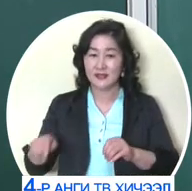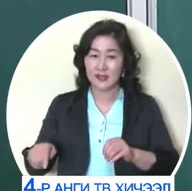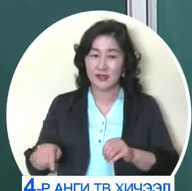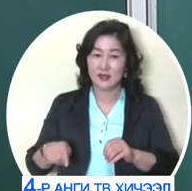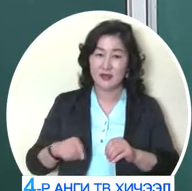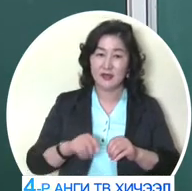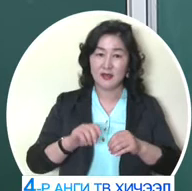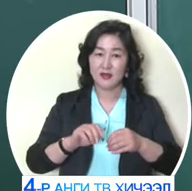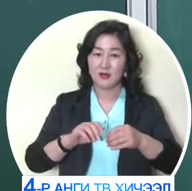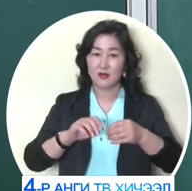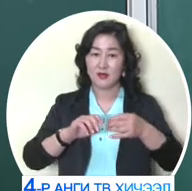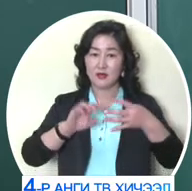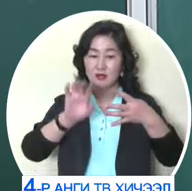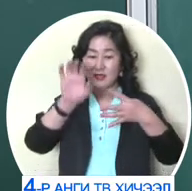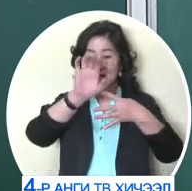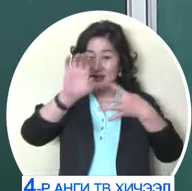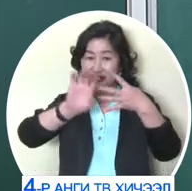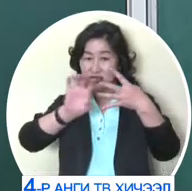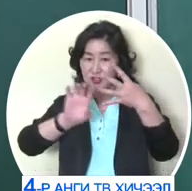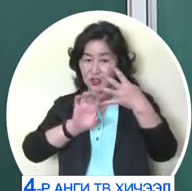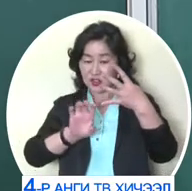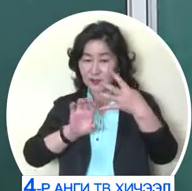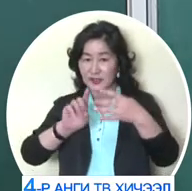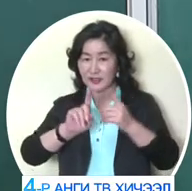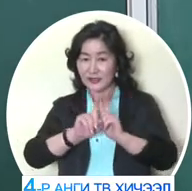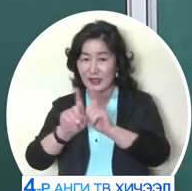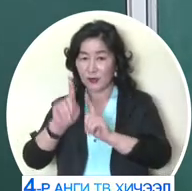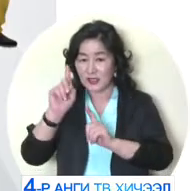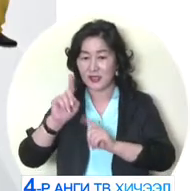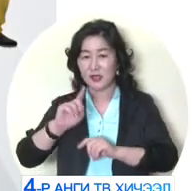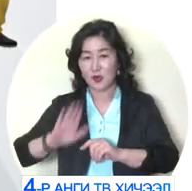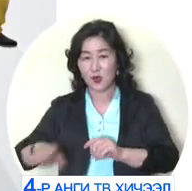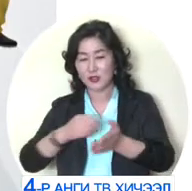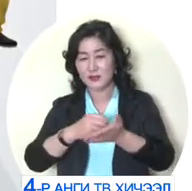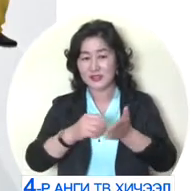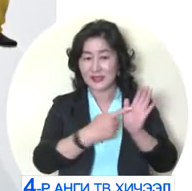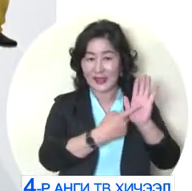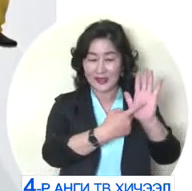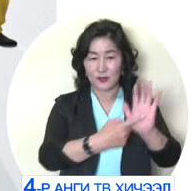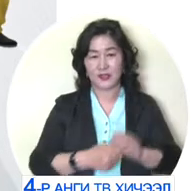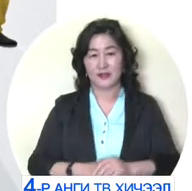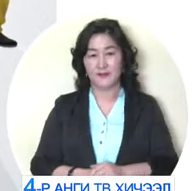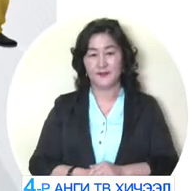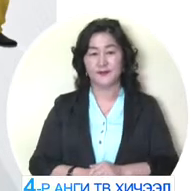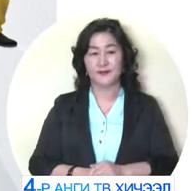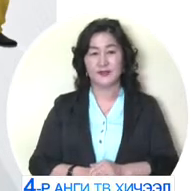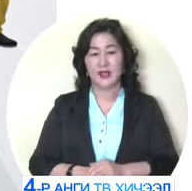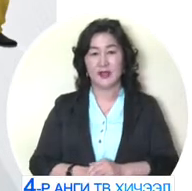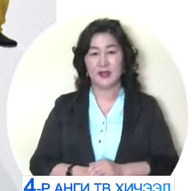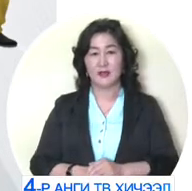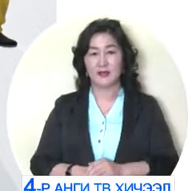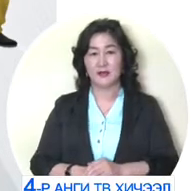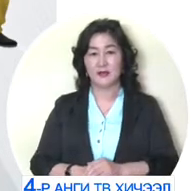зохиож бичиж бид бүхэнд ирүүлсэн байна. Одоо бүгдээрээ хамтдаа уншицгаая. Шилдэг судлаач болно.